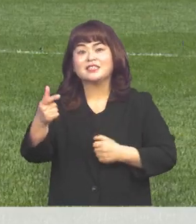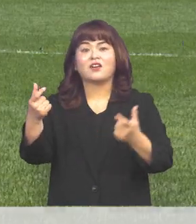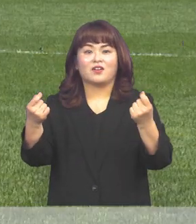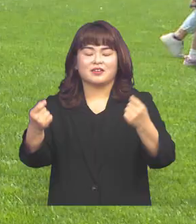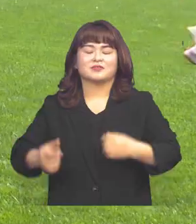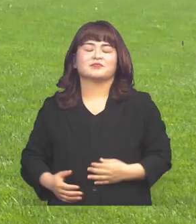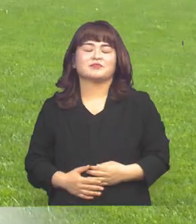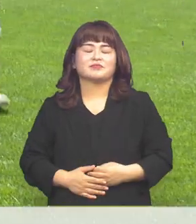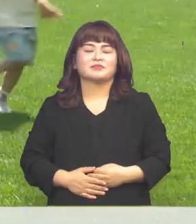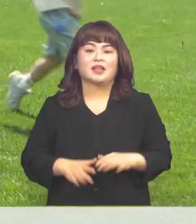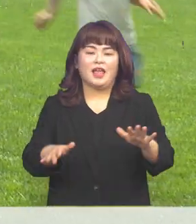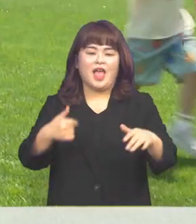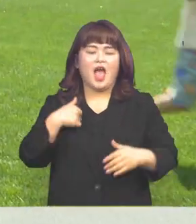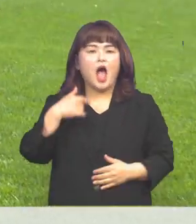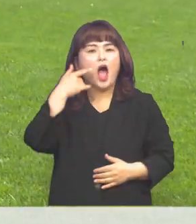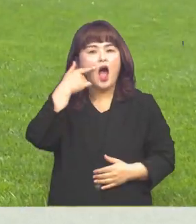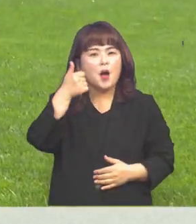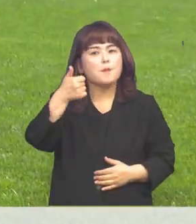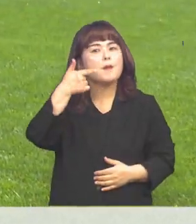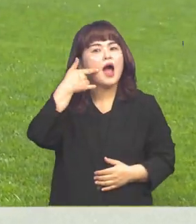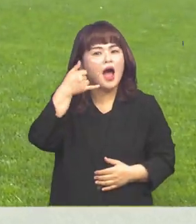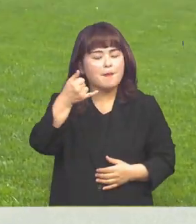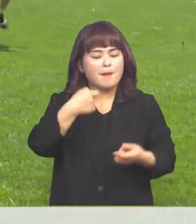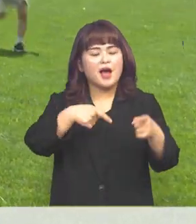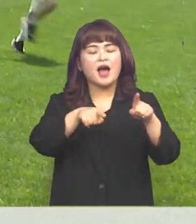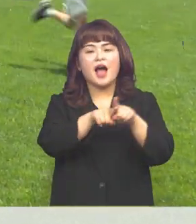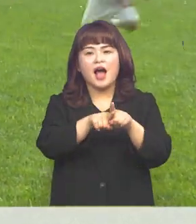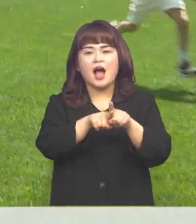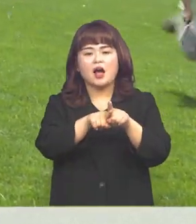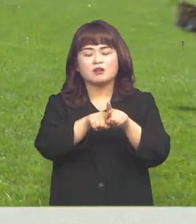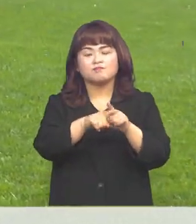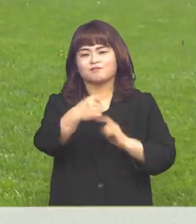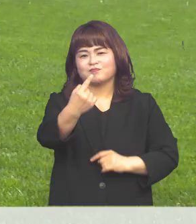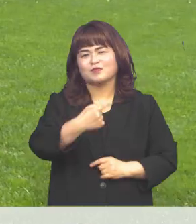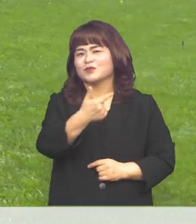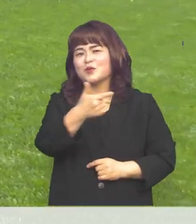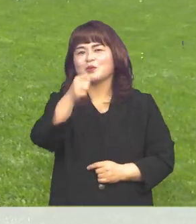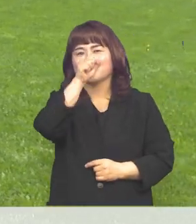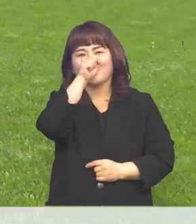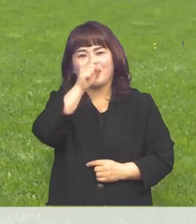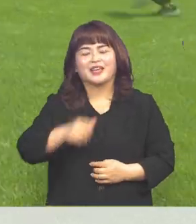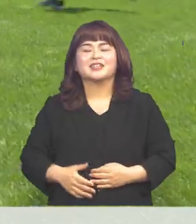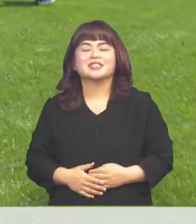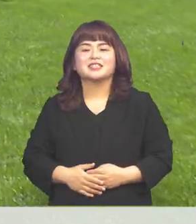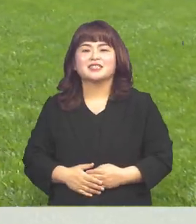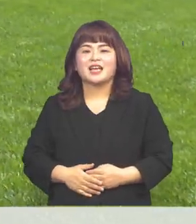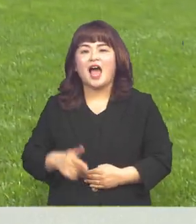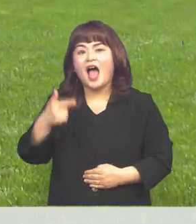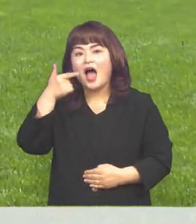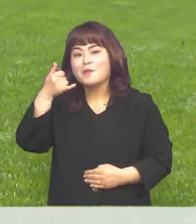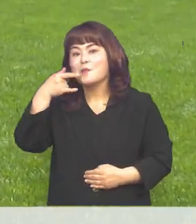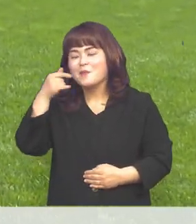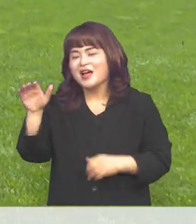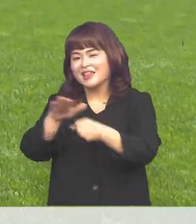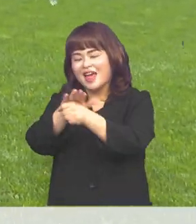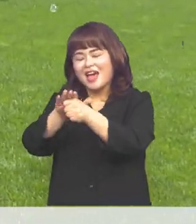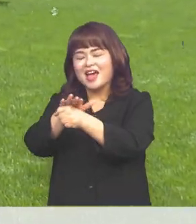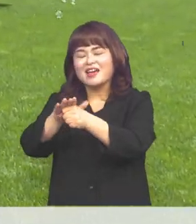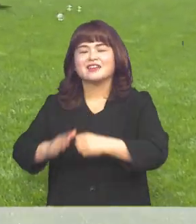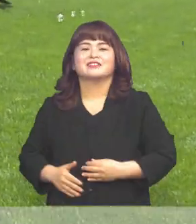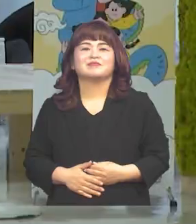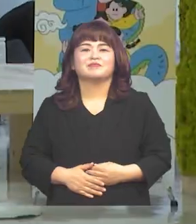것 같습니다. 저는 엄마랑 아빠가 여기에 온 게 좋아요. 엄마, 아빠